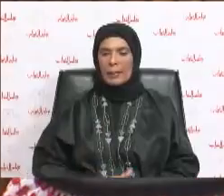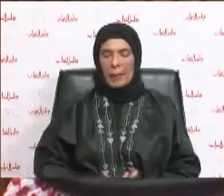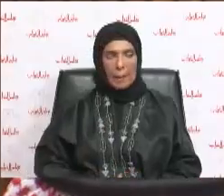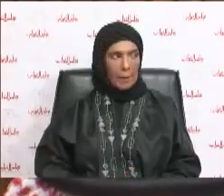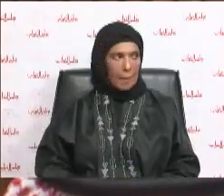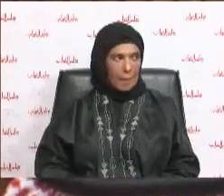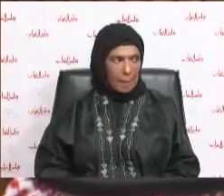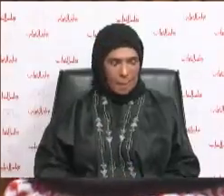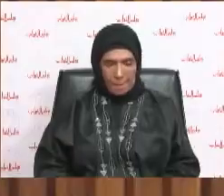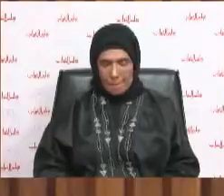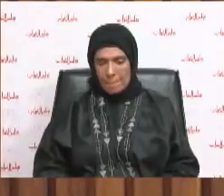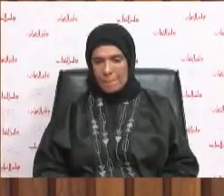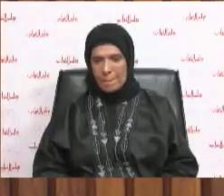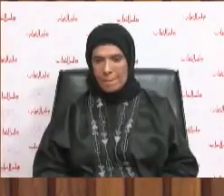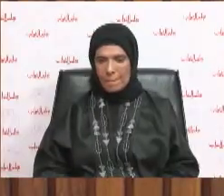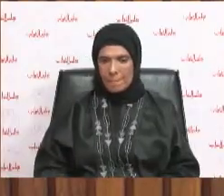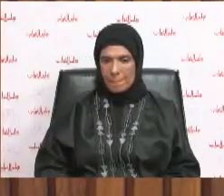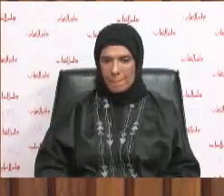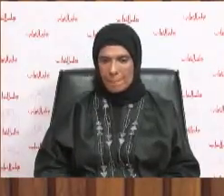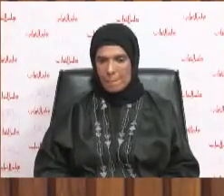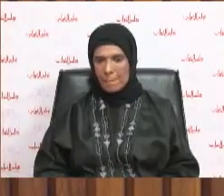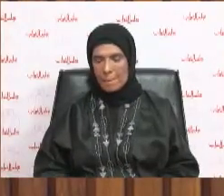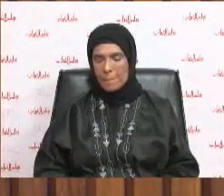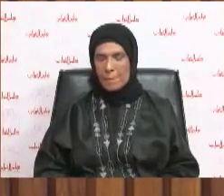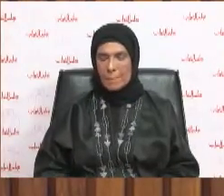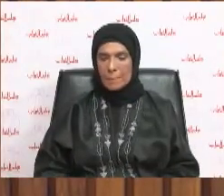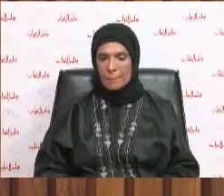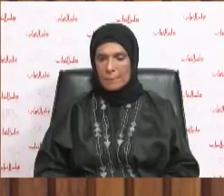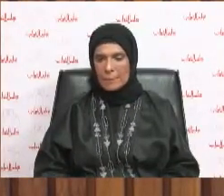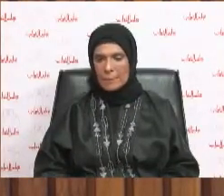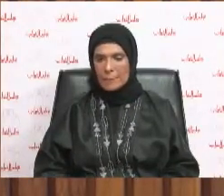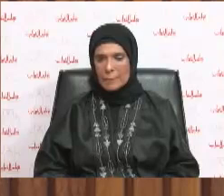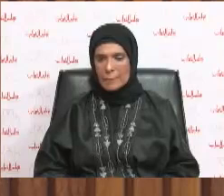وشكرا. شكرا سعادة النائب. سعادة النائب مهدي شويخ تفضل.